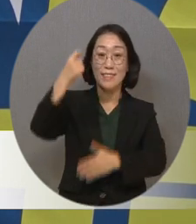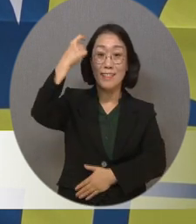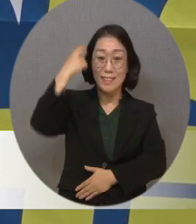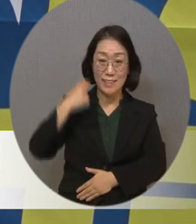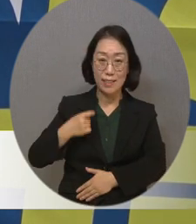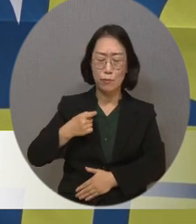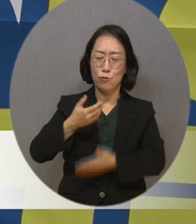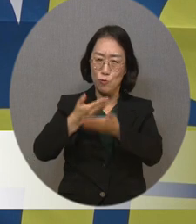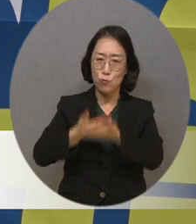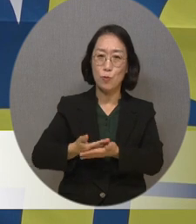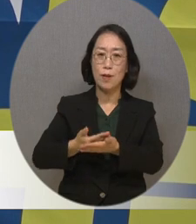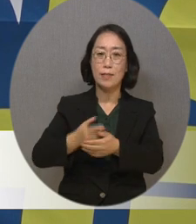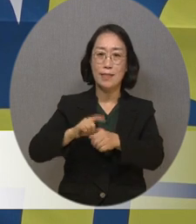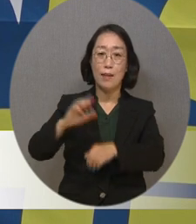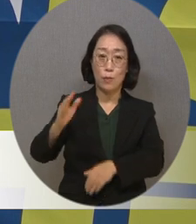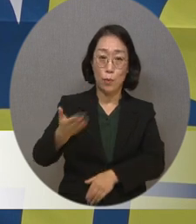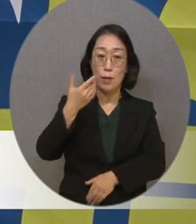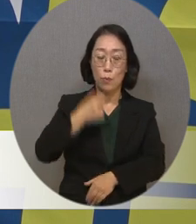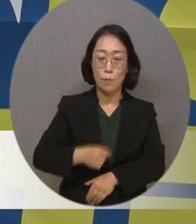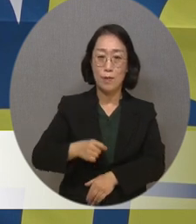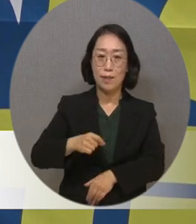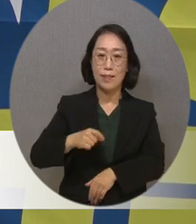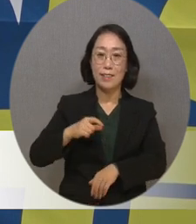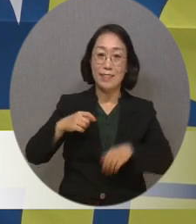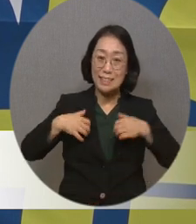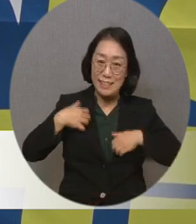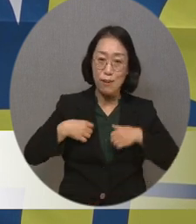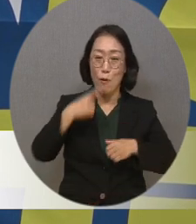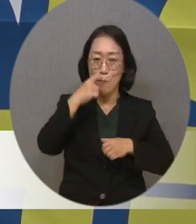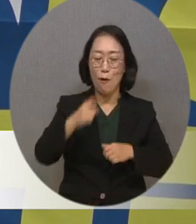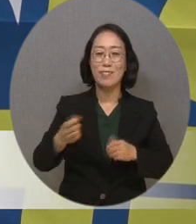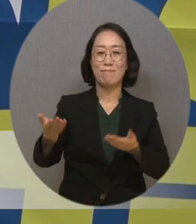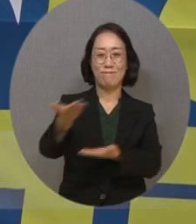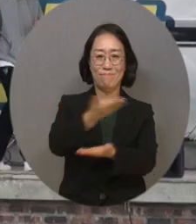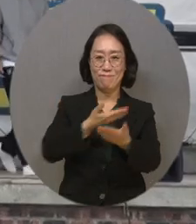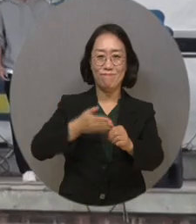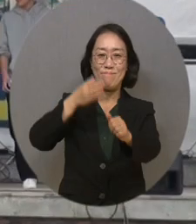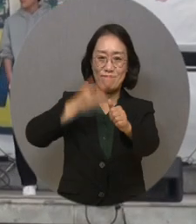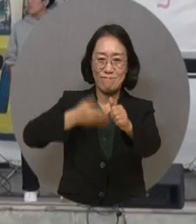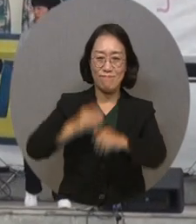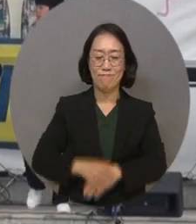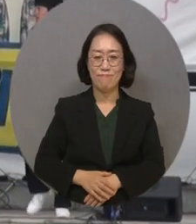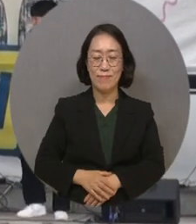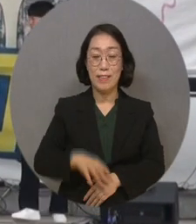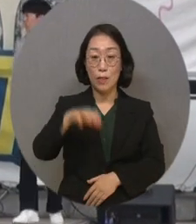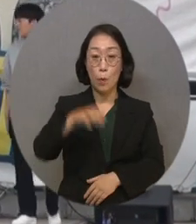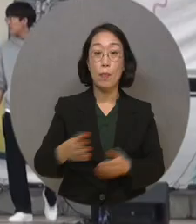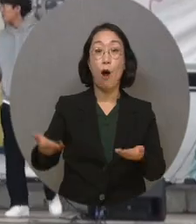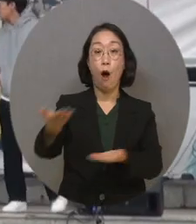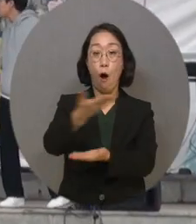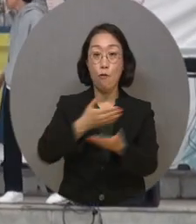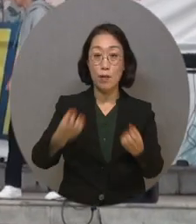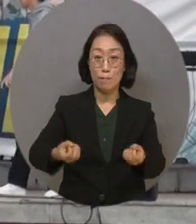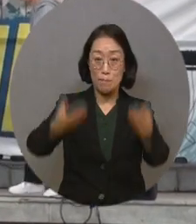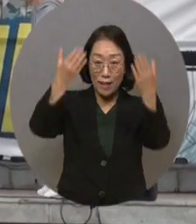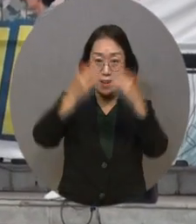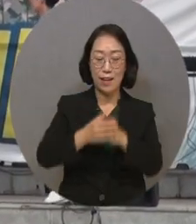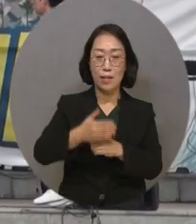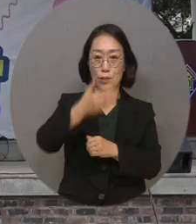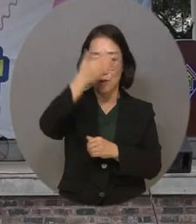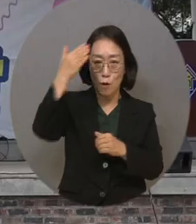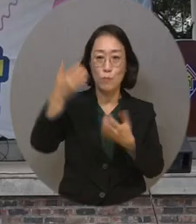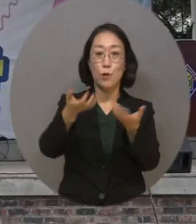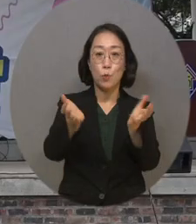시간이 되기를 바라며 즐거운 시간, 멋진 시간 되시기를 기원드립니다. 이번 어울림 마당은 양주시 청소년